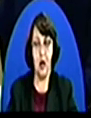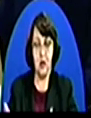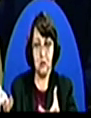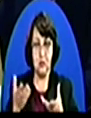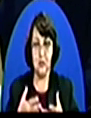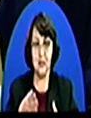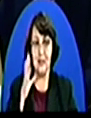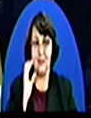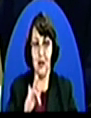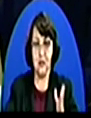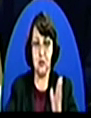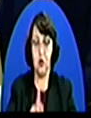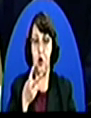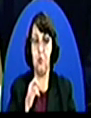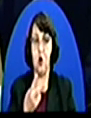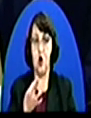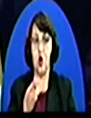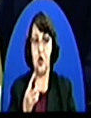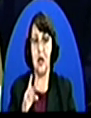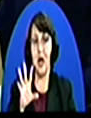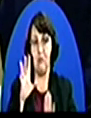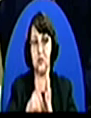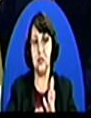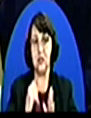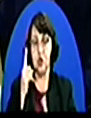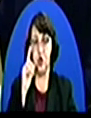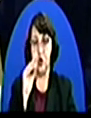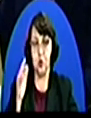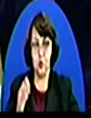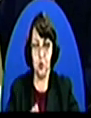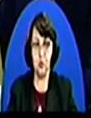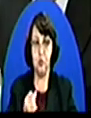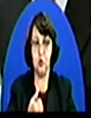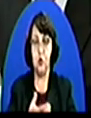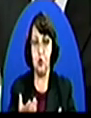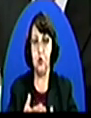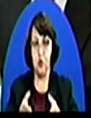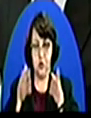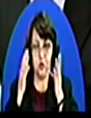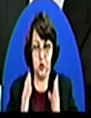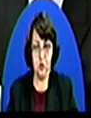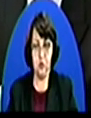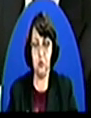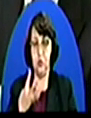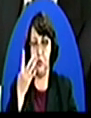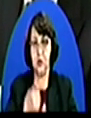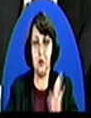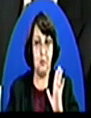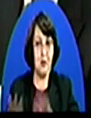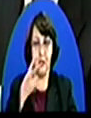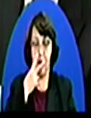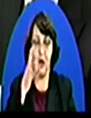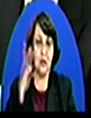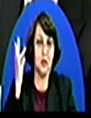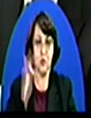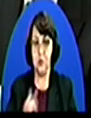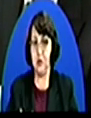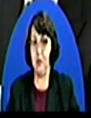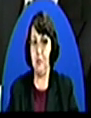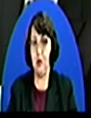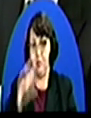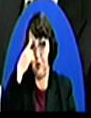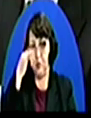эхлэн 2020 оны 10 дугаар сарын 1-ний өдрийг хүртэл олгохоор шийдвэрлэлээ. За 4-р сарын байдлаар гадаад оршин суугаа Монгол улсын